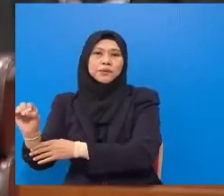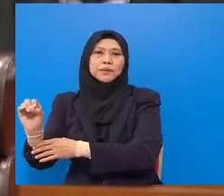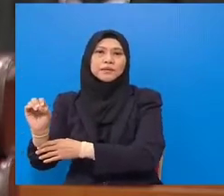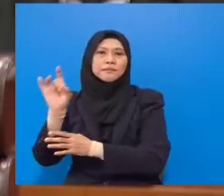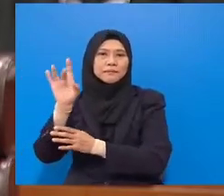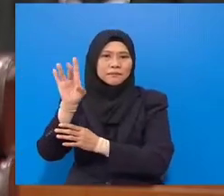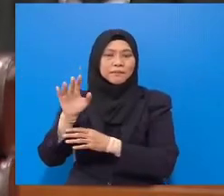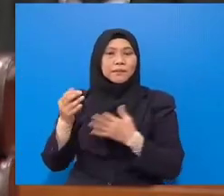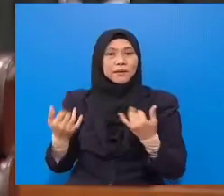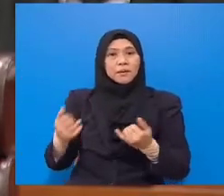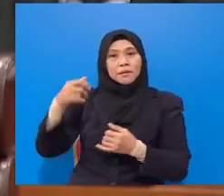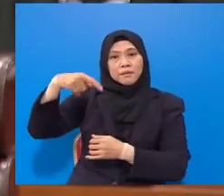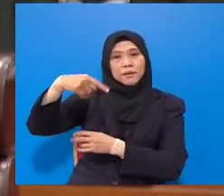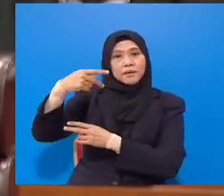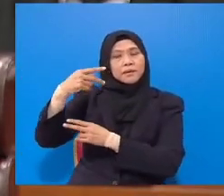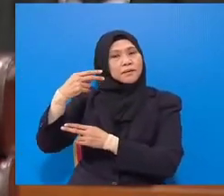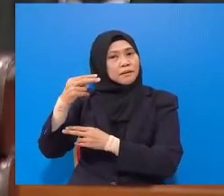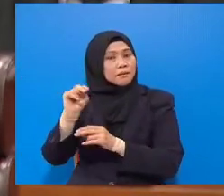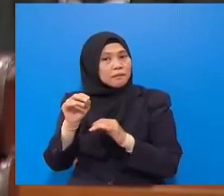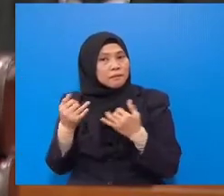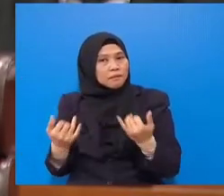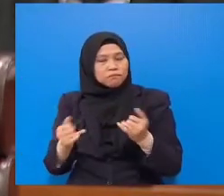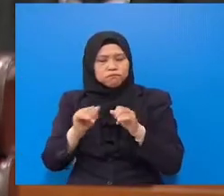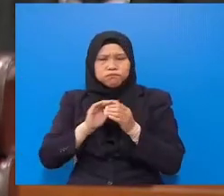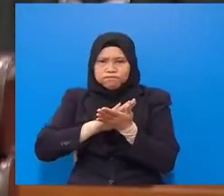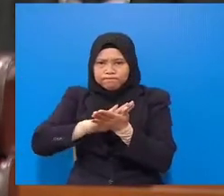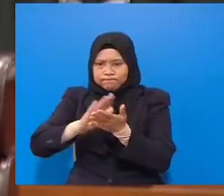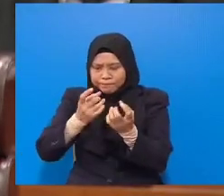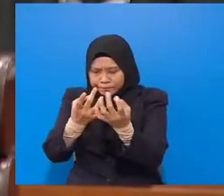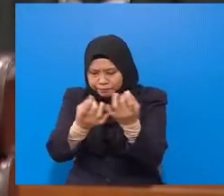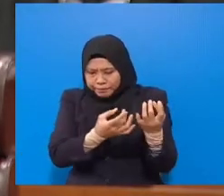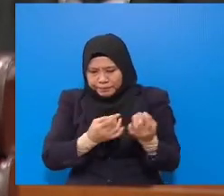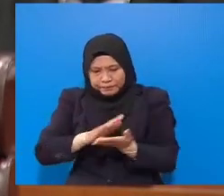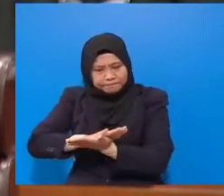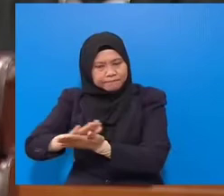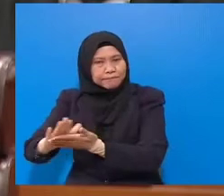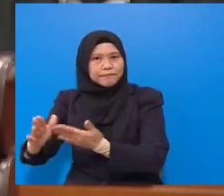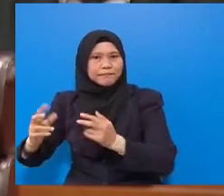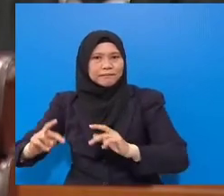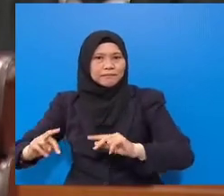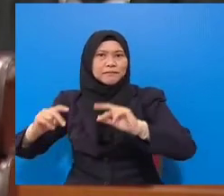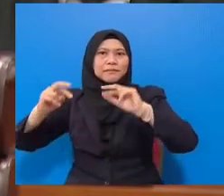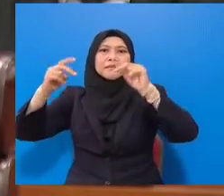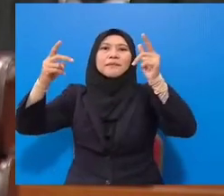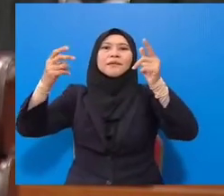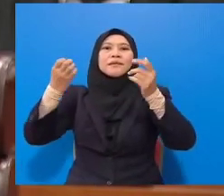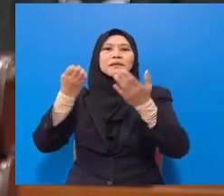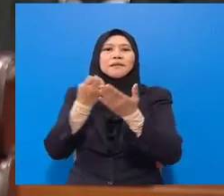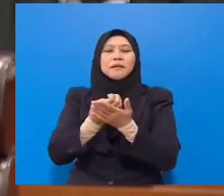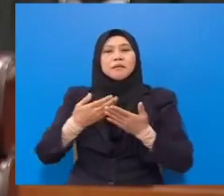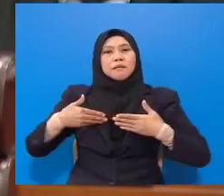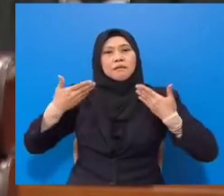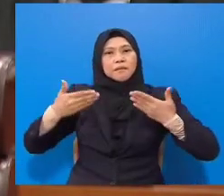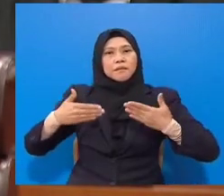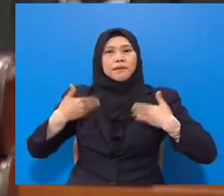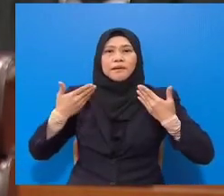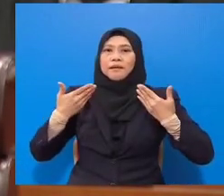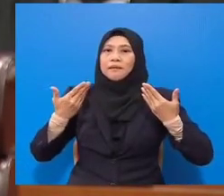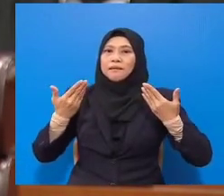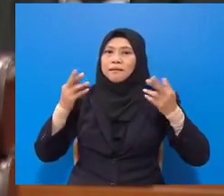kerajaan PKT nasional akan terus mau kemas dan melaksanakan berbagai inisiatif untuk meningkatkan kesejahteraan rakyat